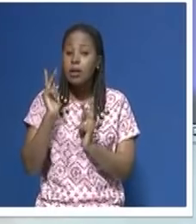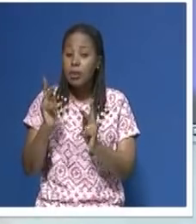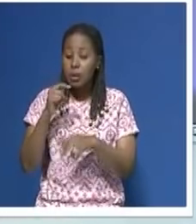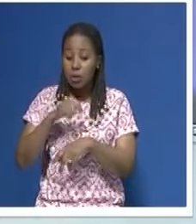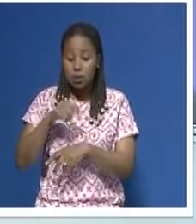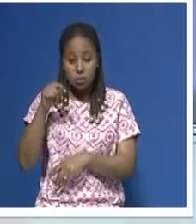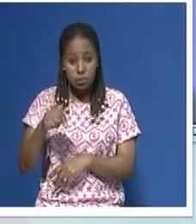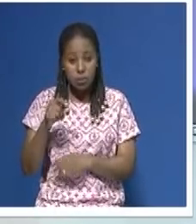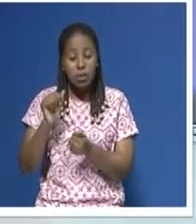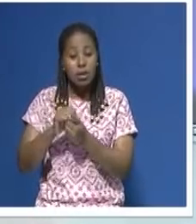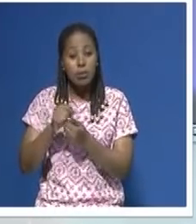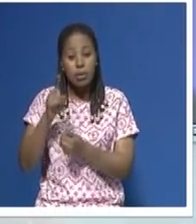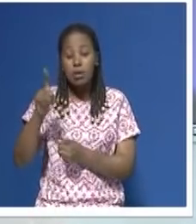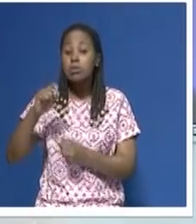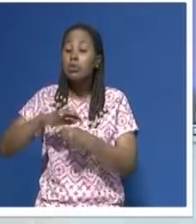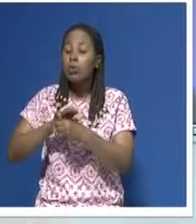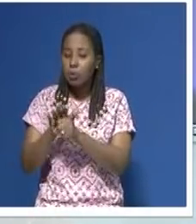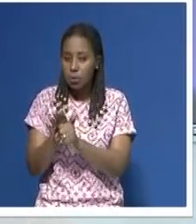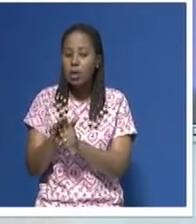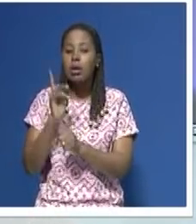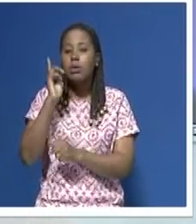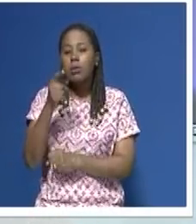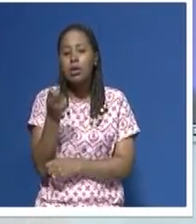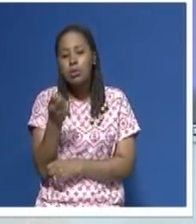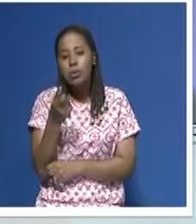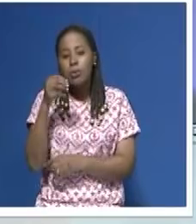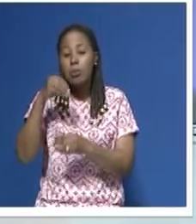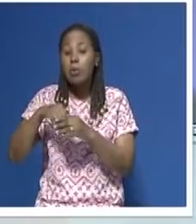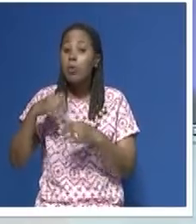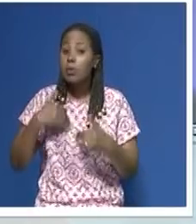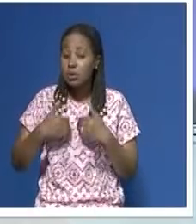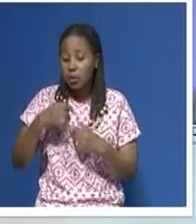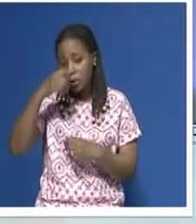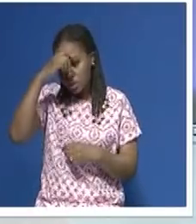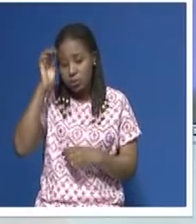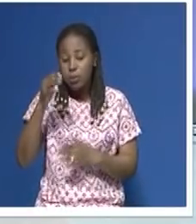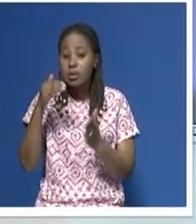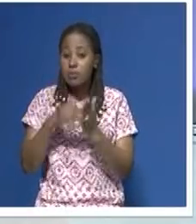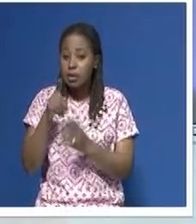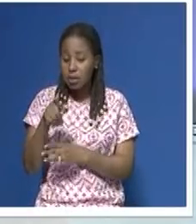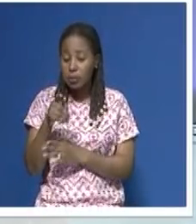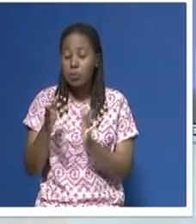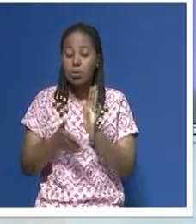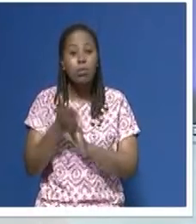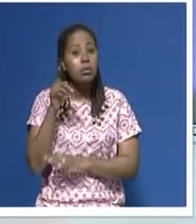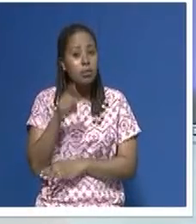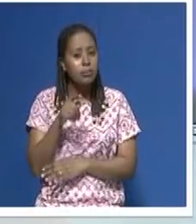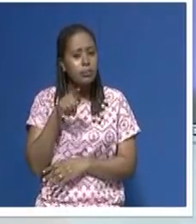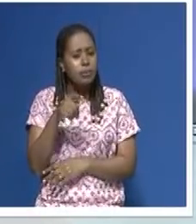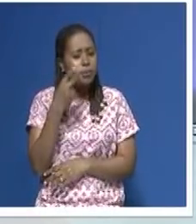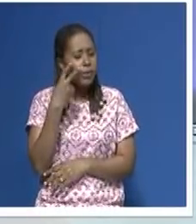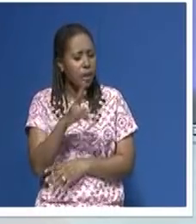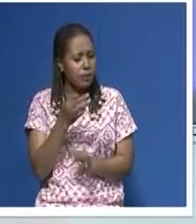kwa wakati huu kwa swala hili la kirusi corona unakuwa kidogo umewekwa kwenye mashaka joto lako likifikia kuanzia huko.